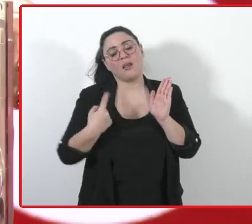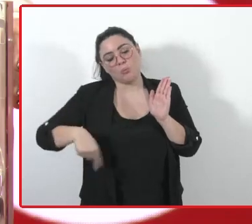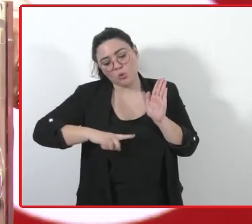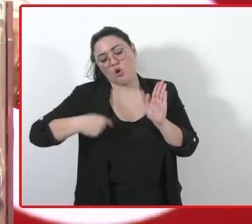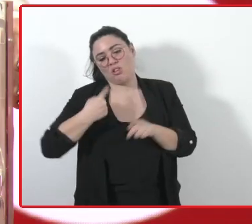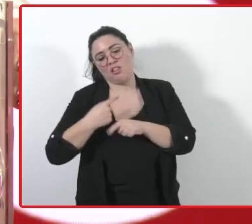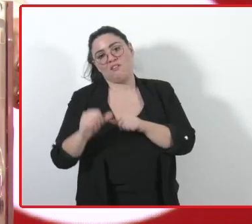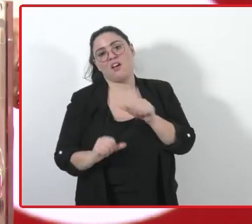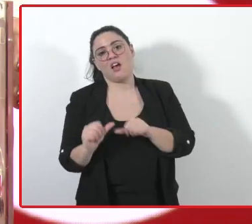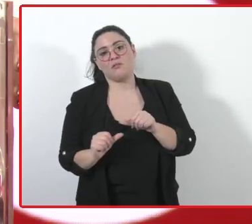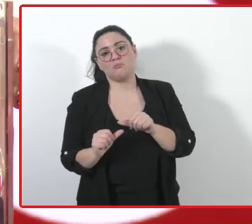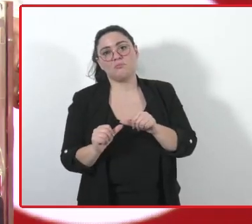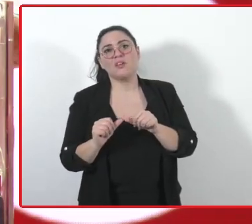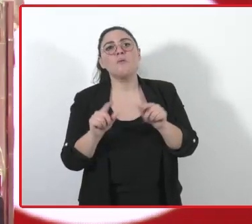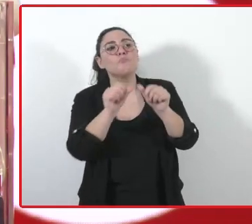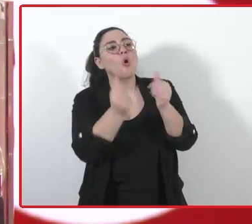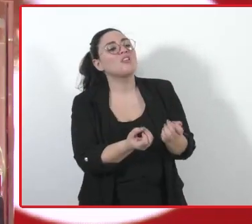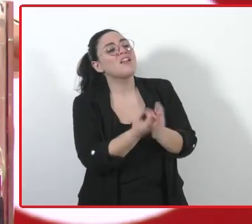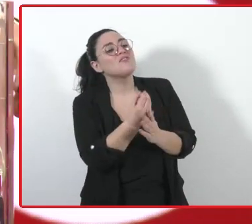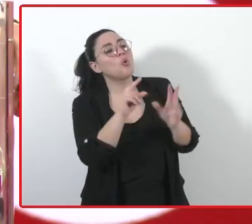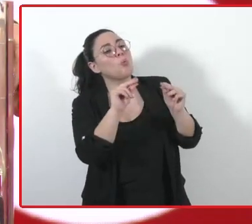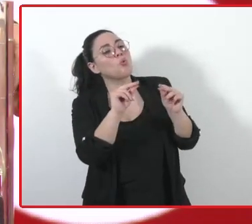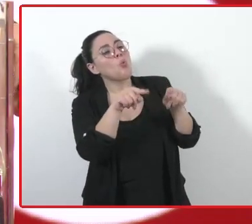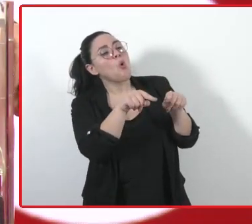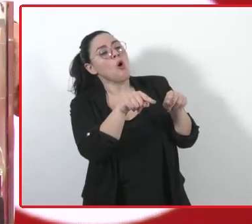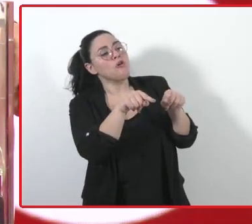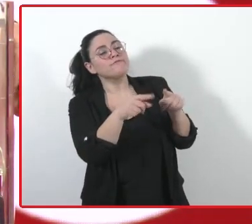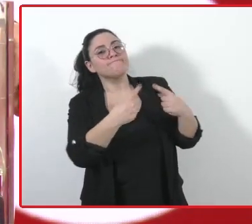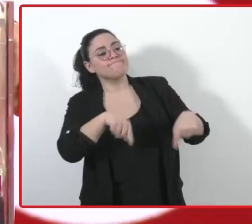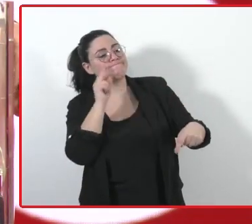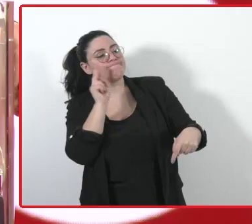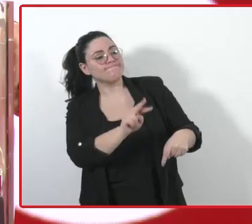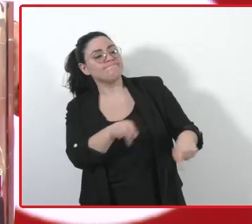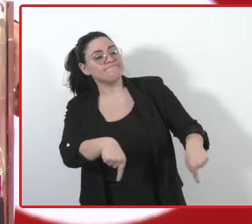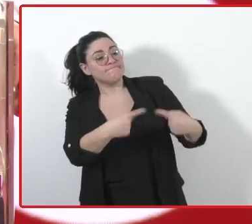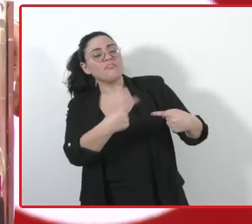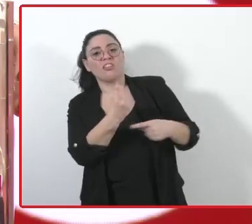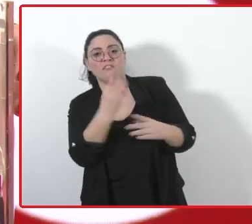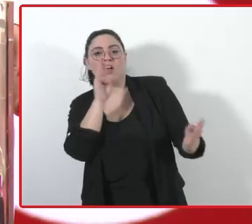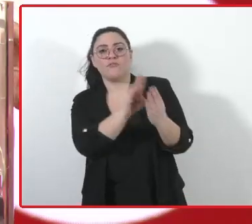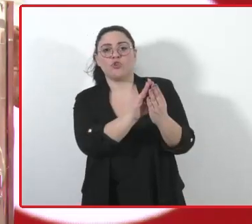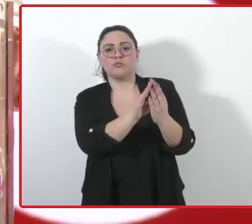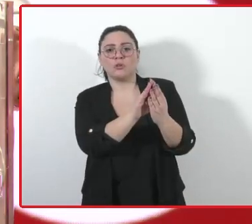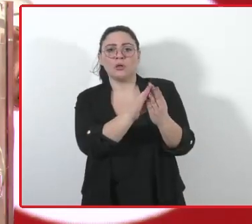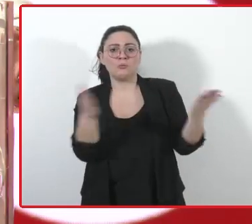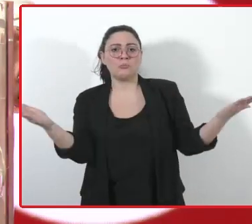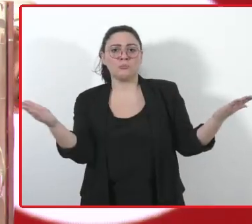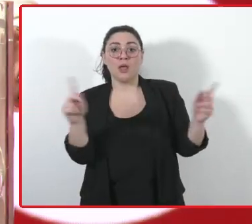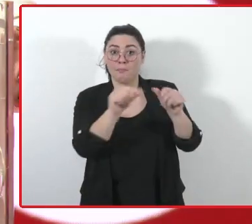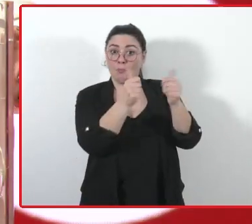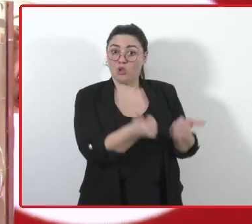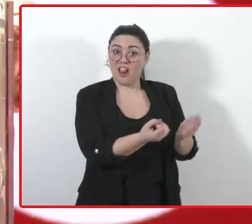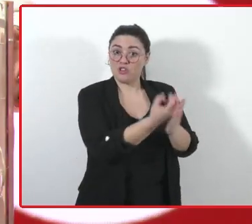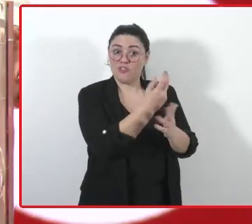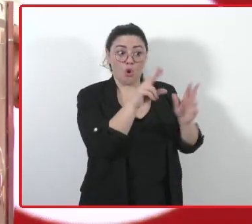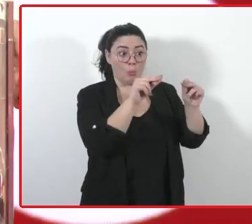cogliere le sfide del nuovo modello di sviluppo l'equazione è semplice nuovo modello di sviluppo nuovo modello